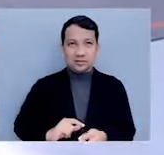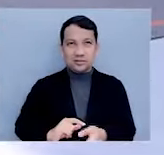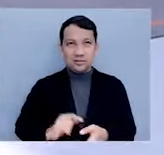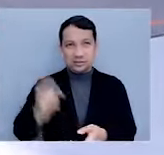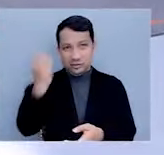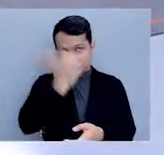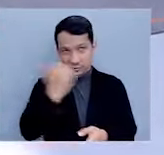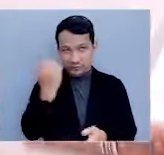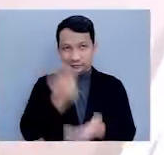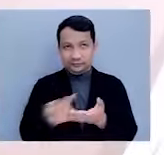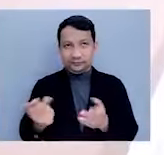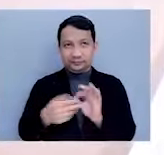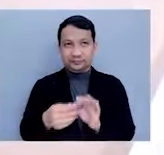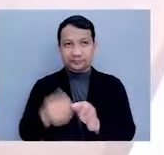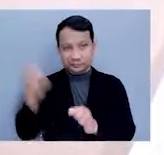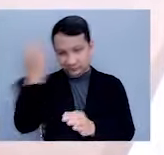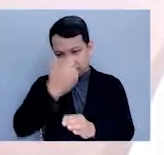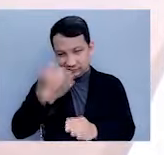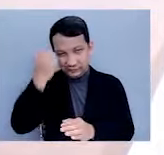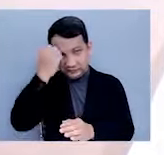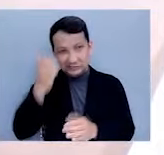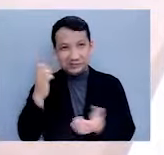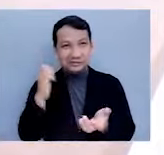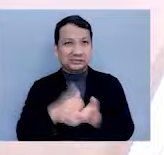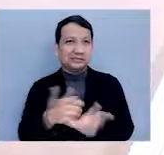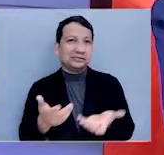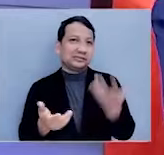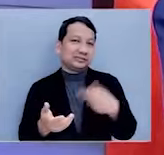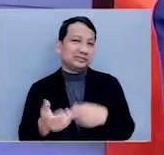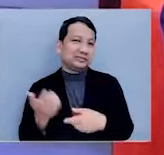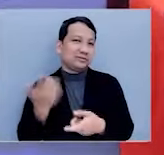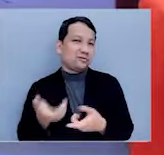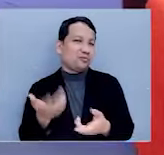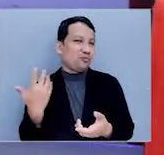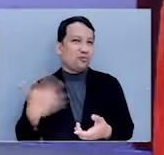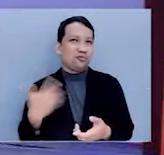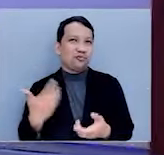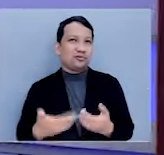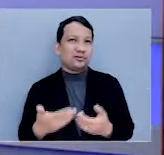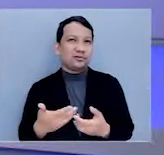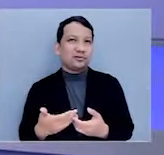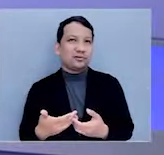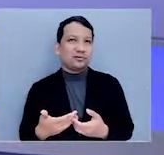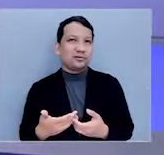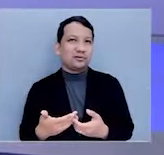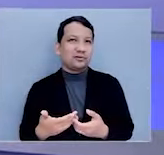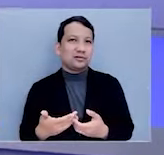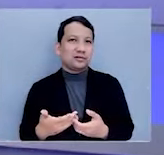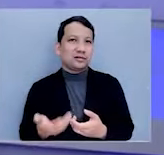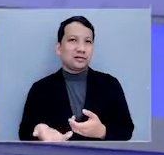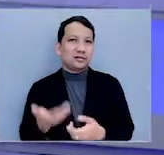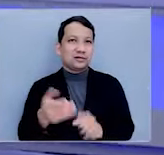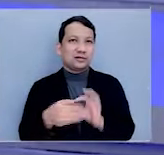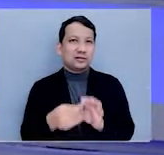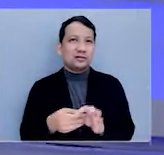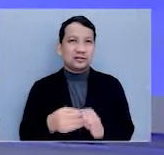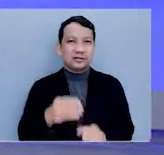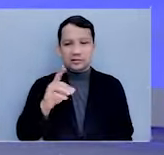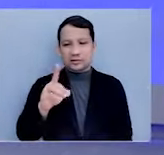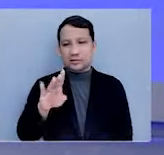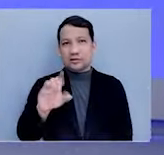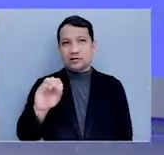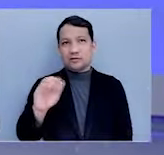tinalo ni Wency yung mga European entries, di ba? Yes. Ang galing-galing. Sa tingin mo, paano nag-stand out siya, no? Si Dalbo? I think